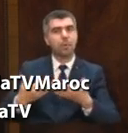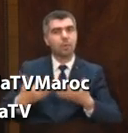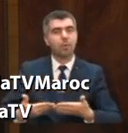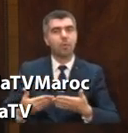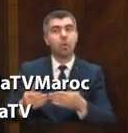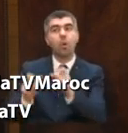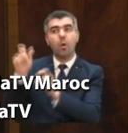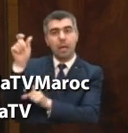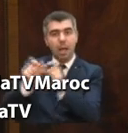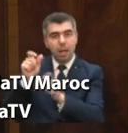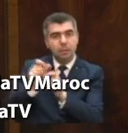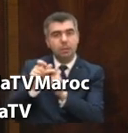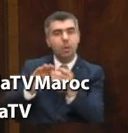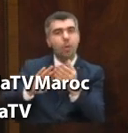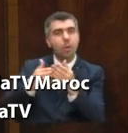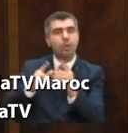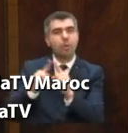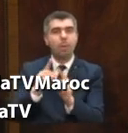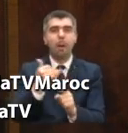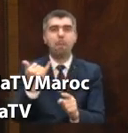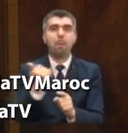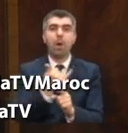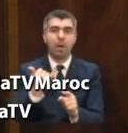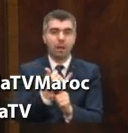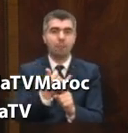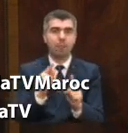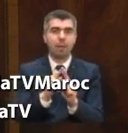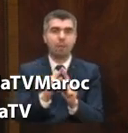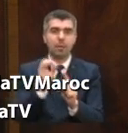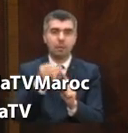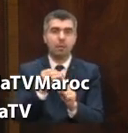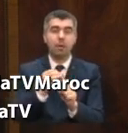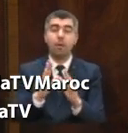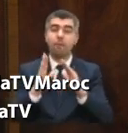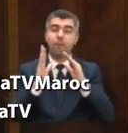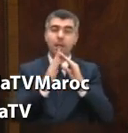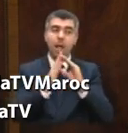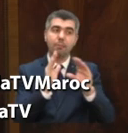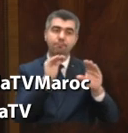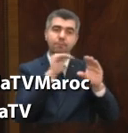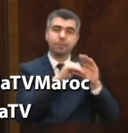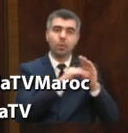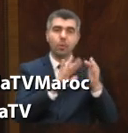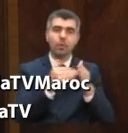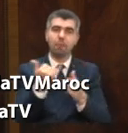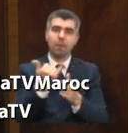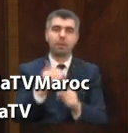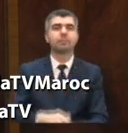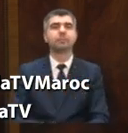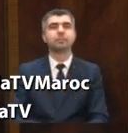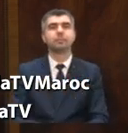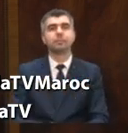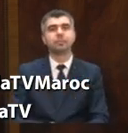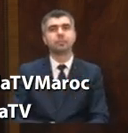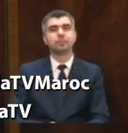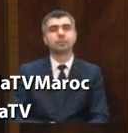المواطنين والمواطنات الذين ساهموا والذين ما زالوا يساهمون في هذه الجائحة. سيد الوزير